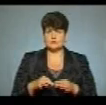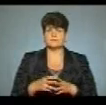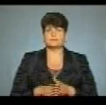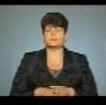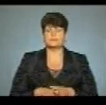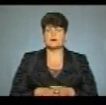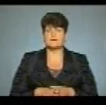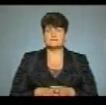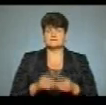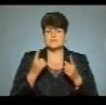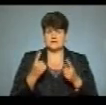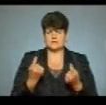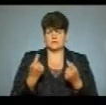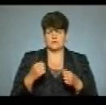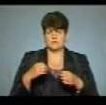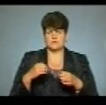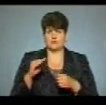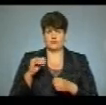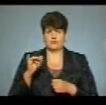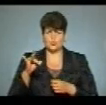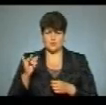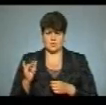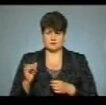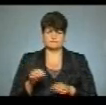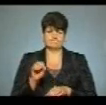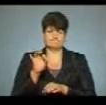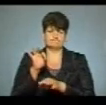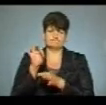транспорт. Великогабаритні фури стоять.